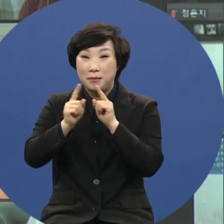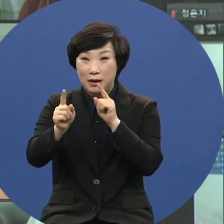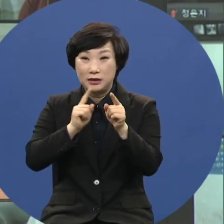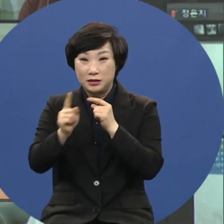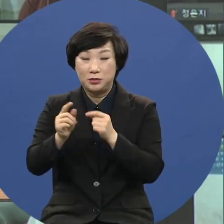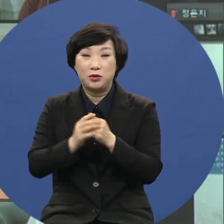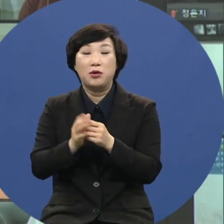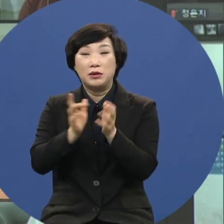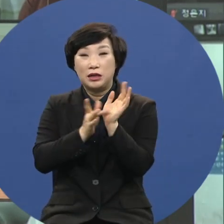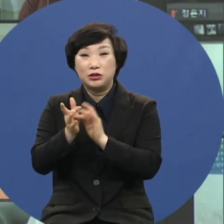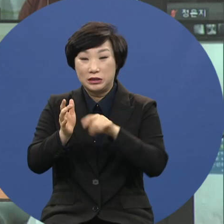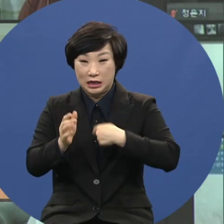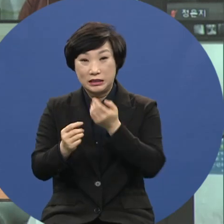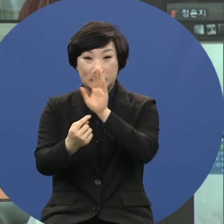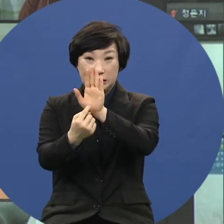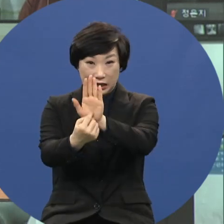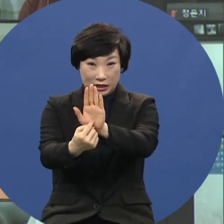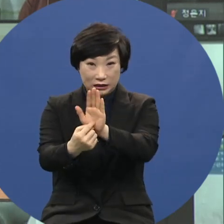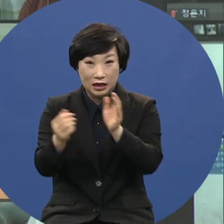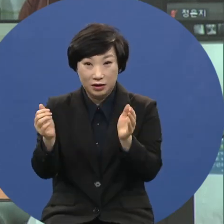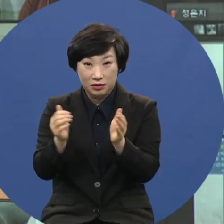말씀으로 자기 자신을 나타내고